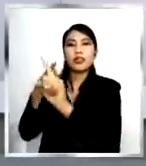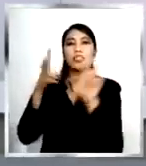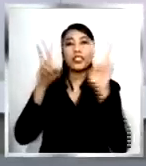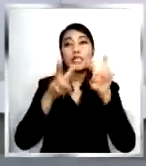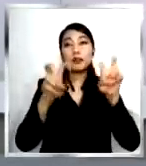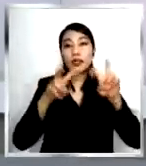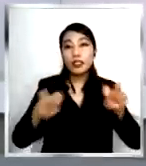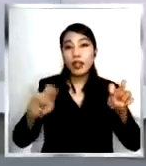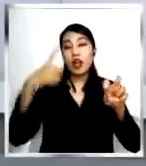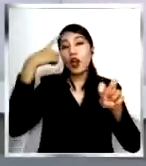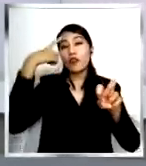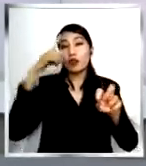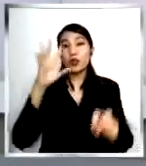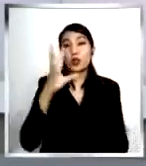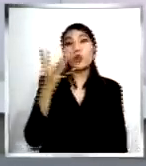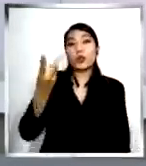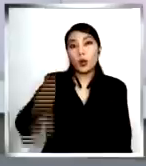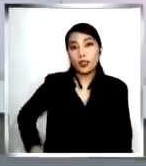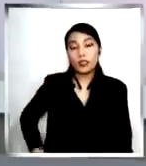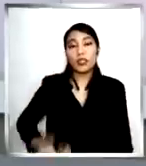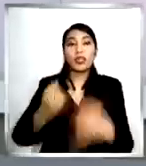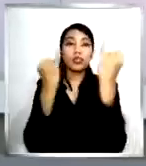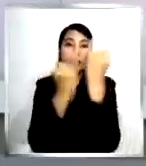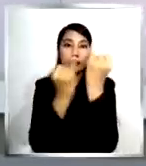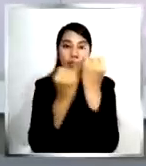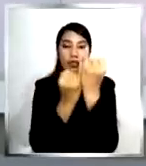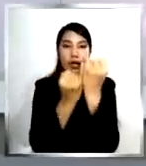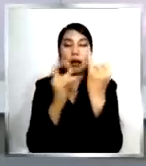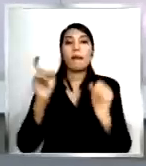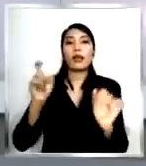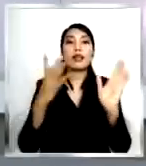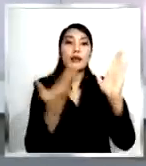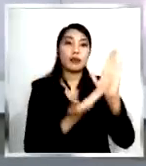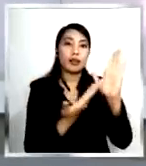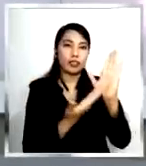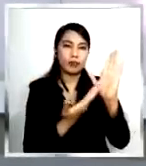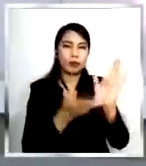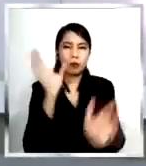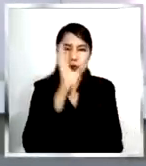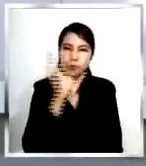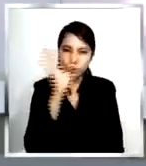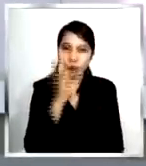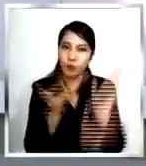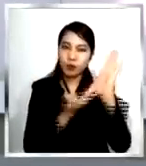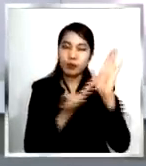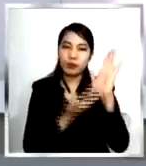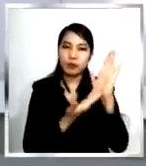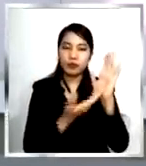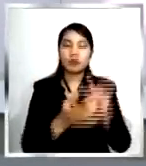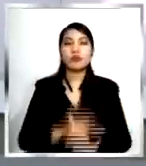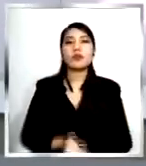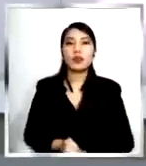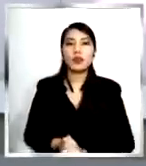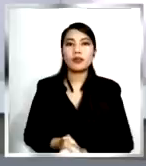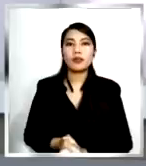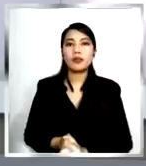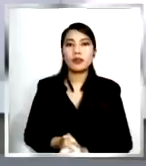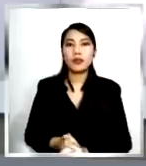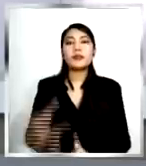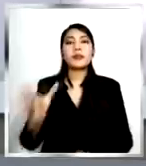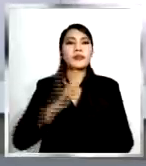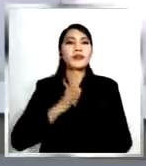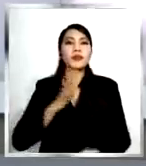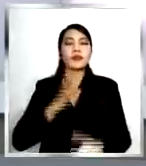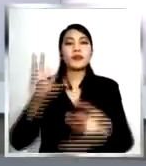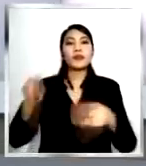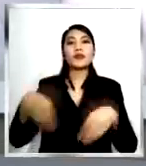sa PhilHealth. Ebidensya raw ang kanyang pagbabasihan. Pabor din daw siya na bigyan ng emergency power si Pangulong